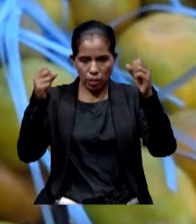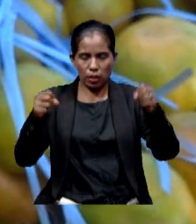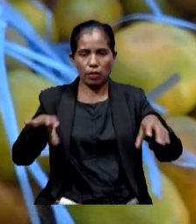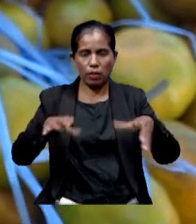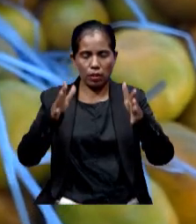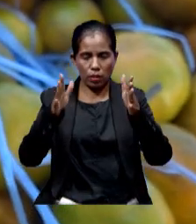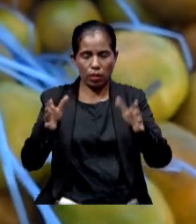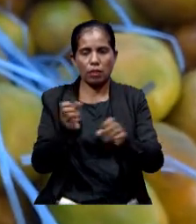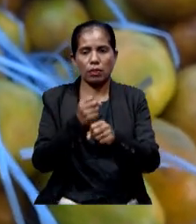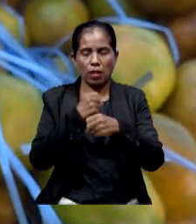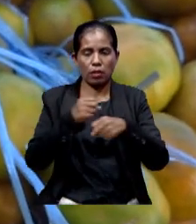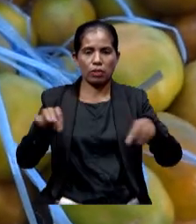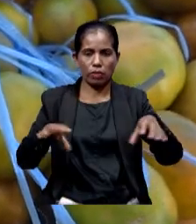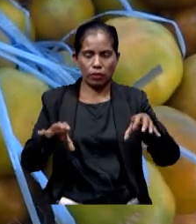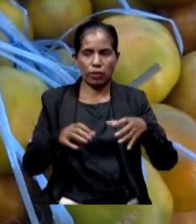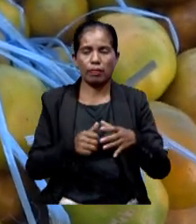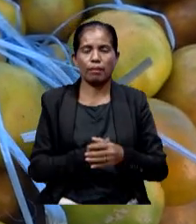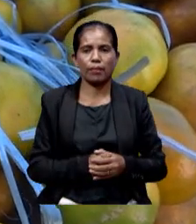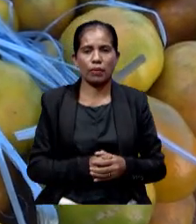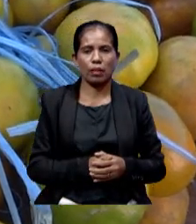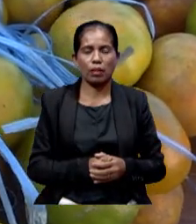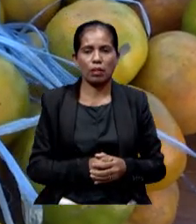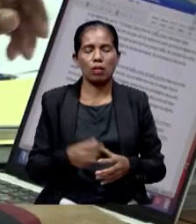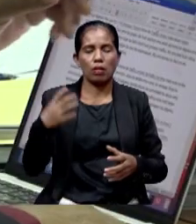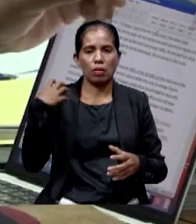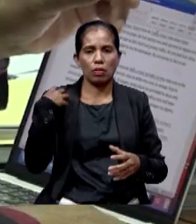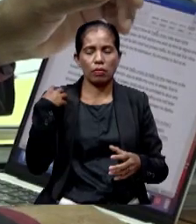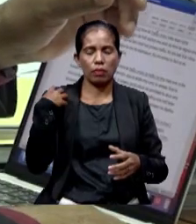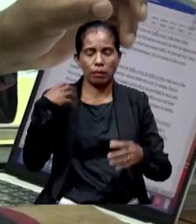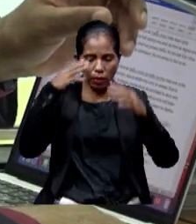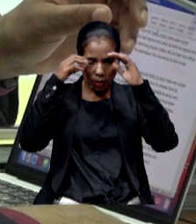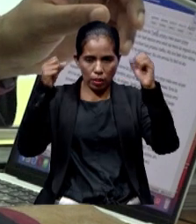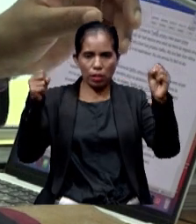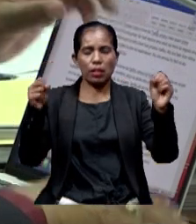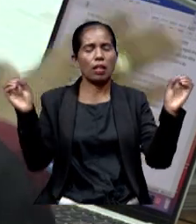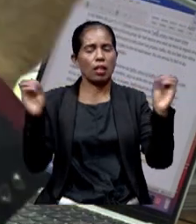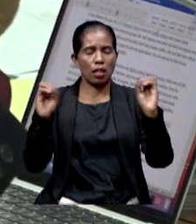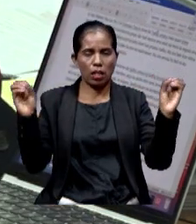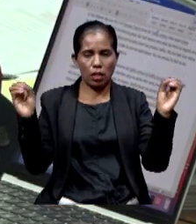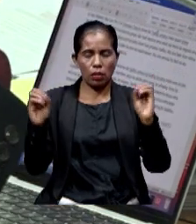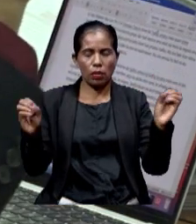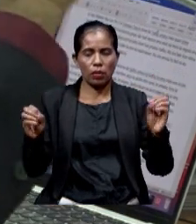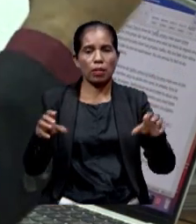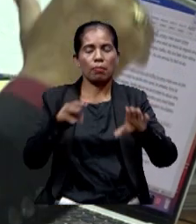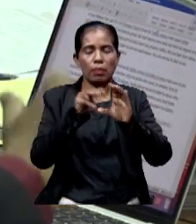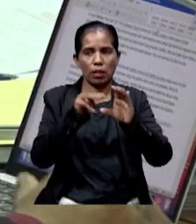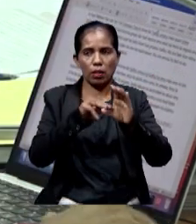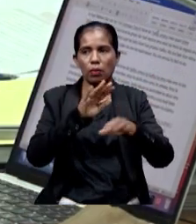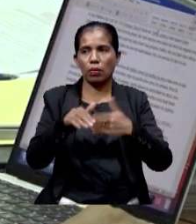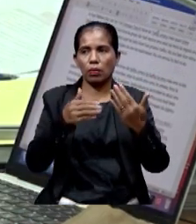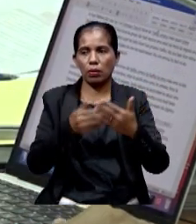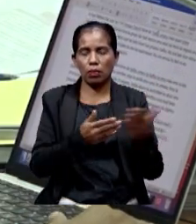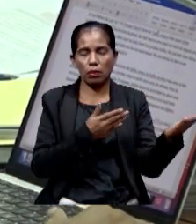Sira atau halo serviço. Palácio Presidente ne Los Bazar. Para hototu atau ba lori Aifuan hototu batau hina